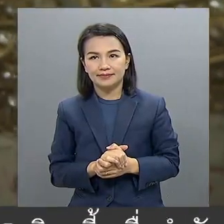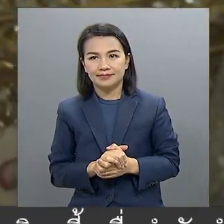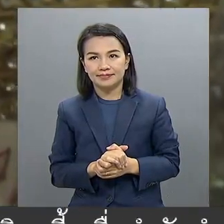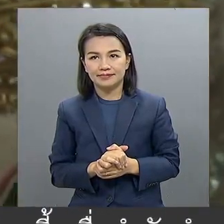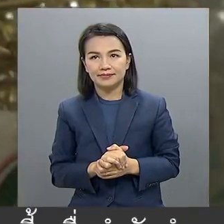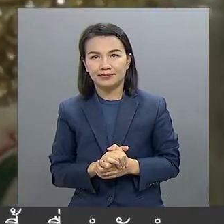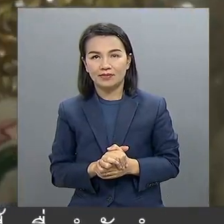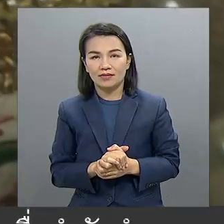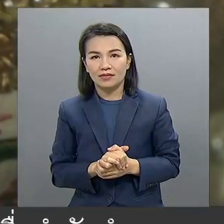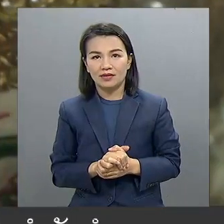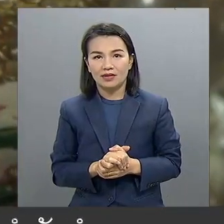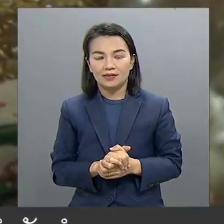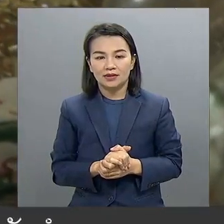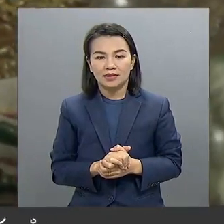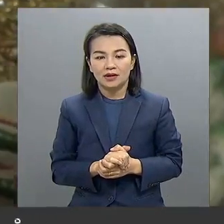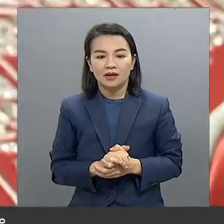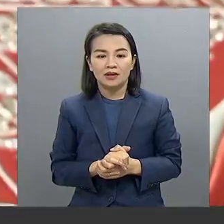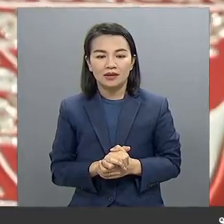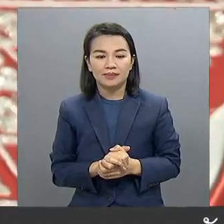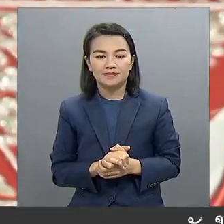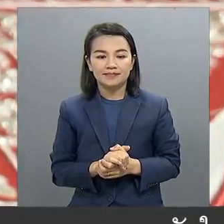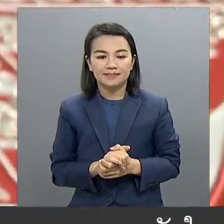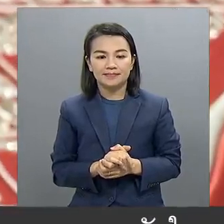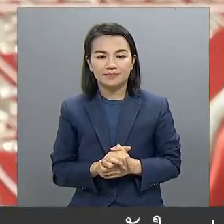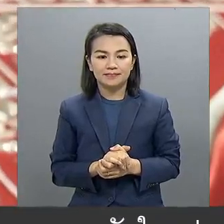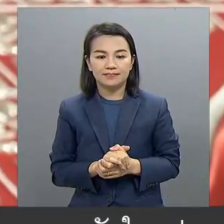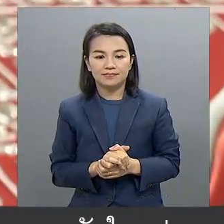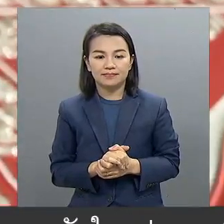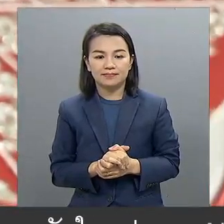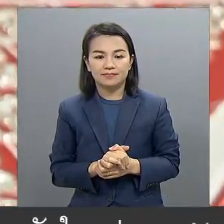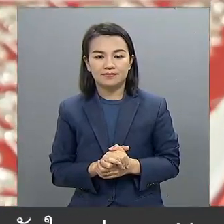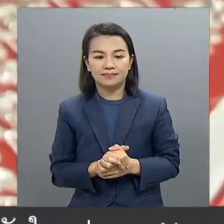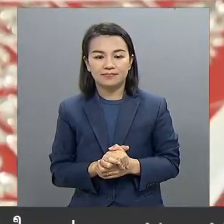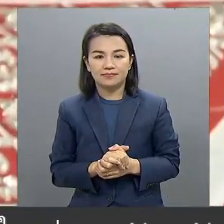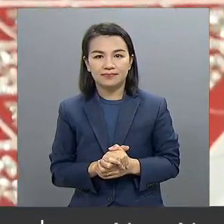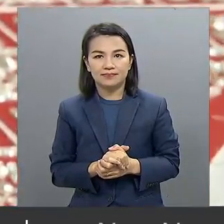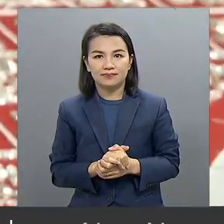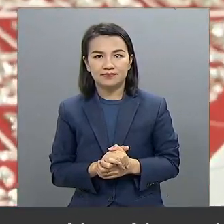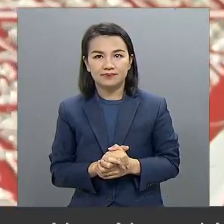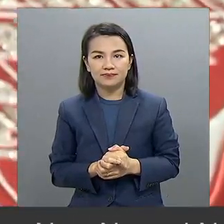ททแ